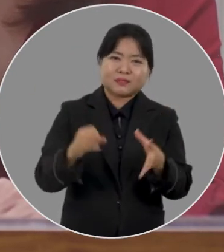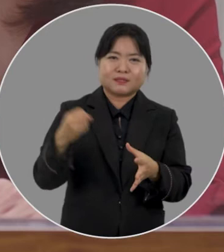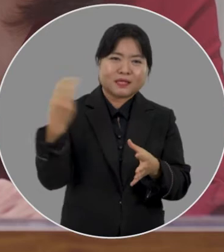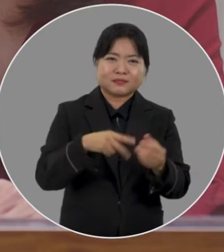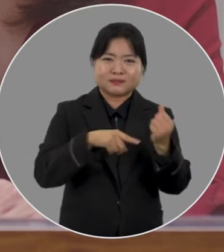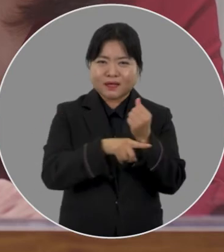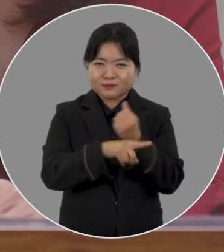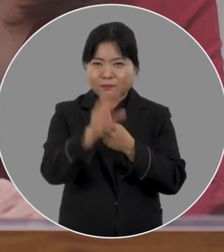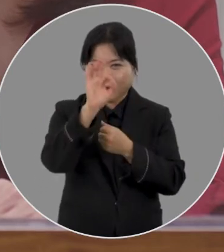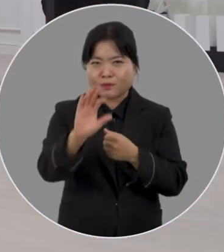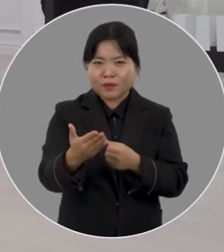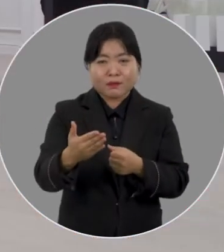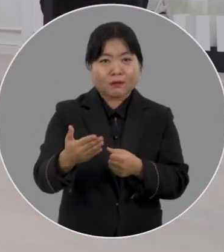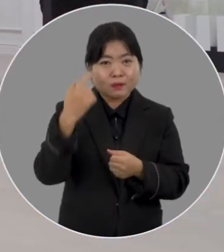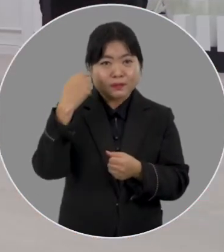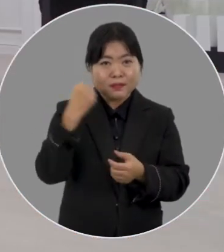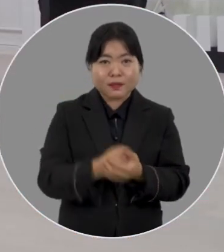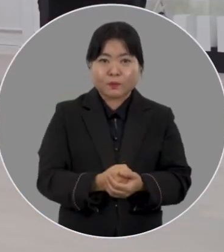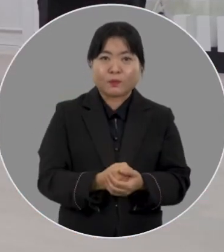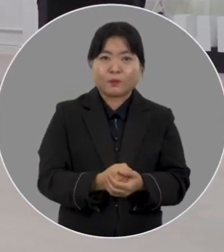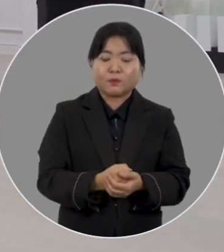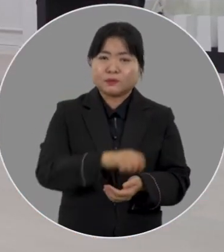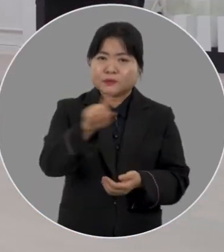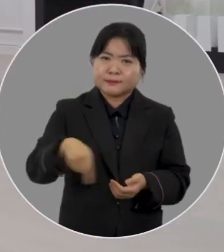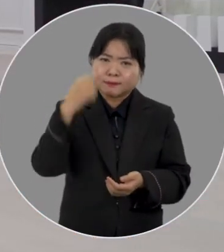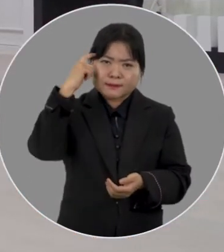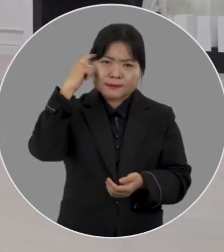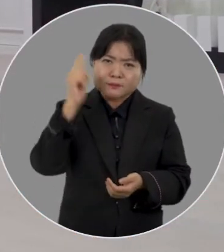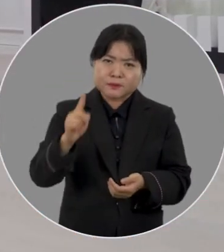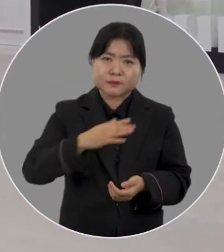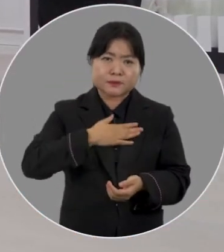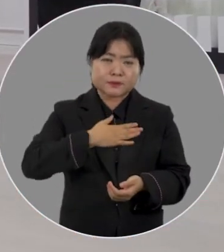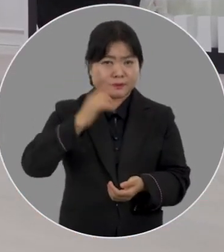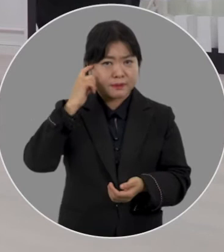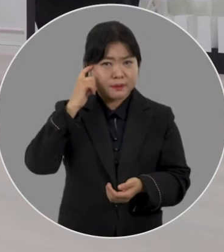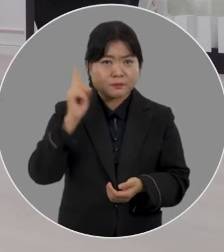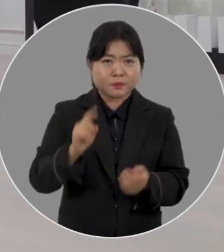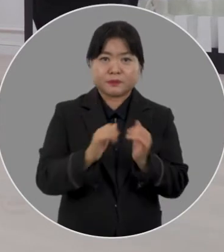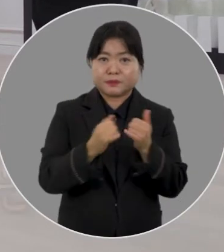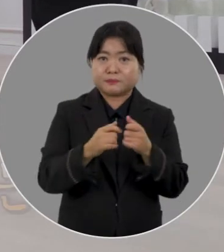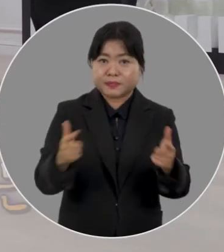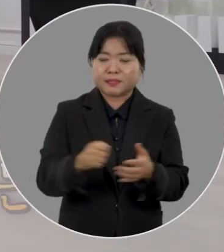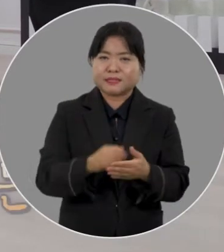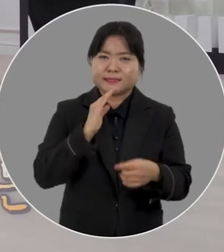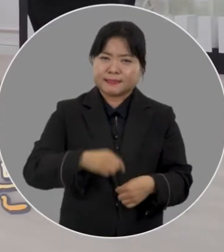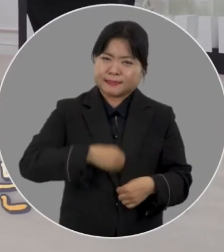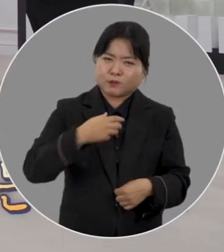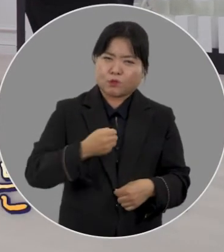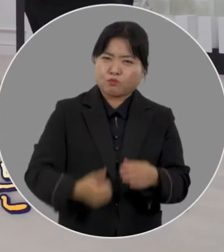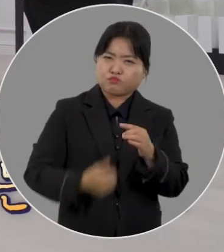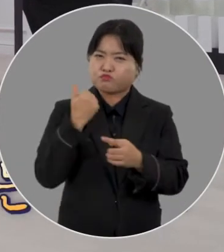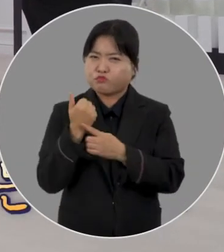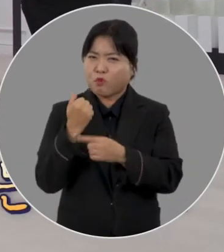있지 않을까라는 생각을 하게 됐고요. 그리고 그런 생각을 저는 좀 하게 돼요. 그러니까 사람들이 진정으로 분노해야